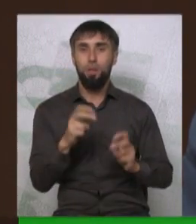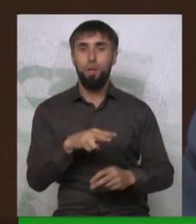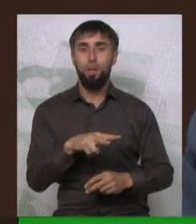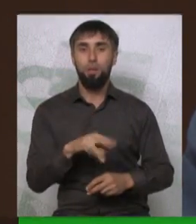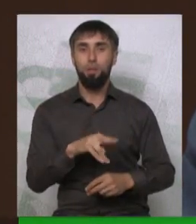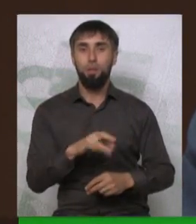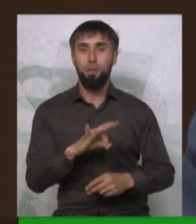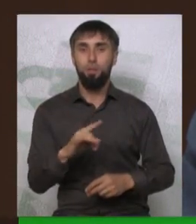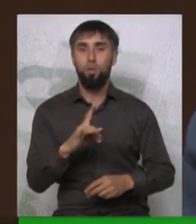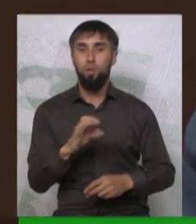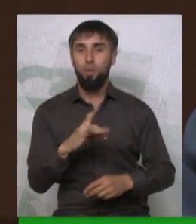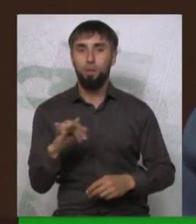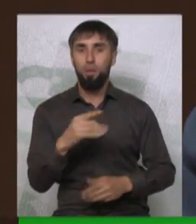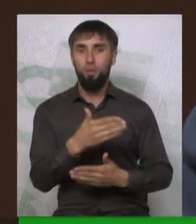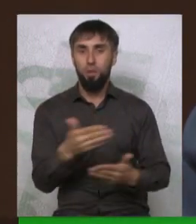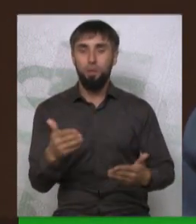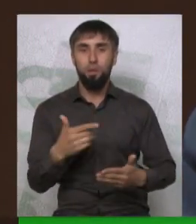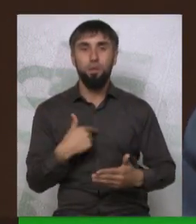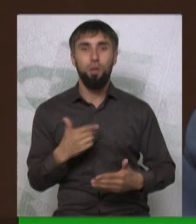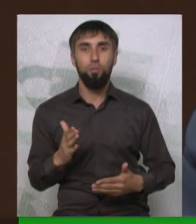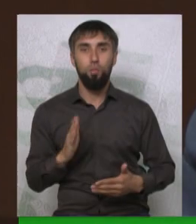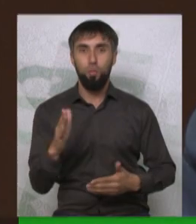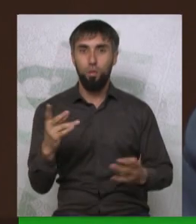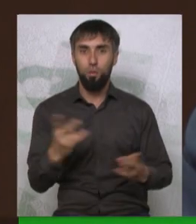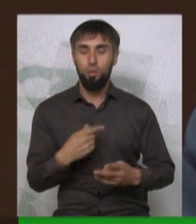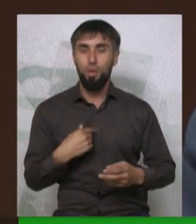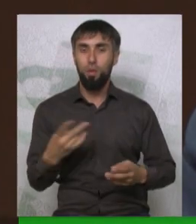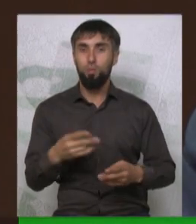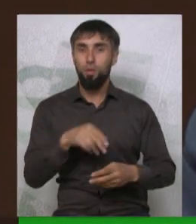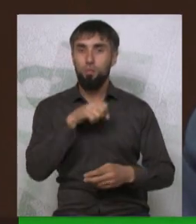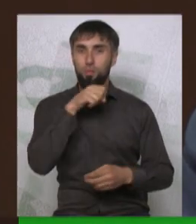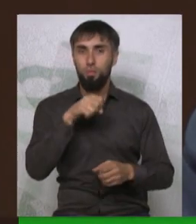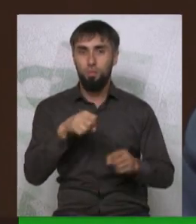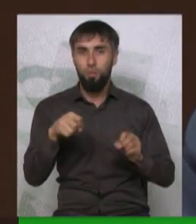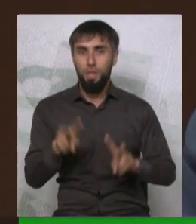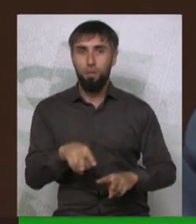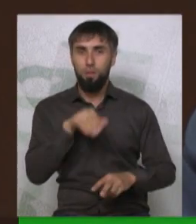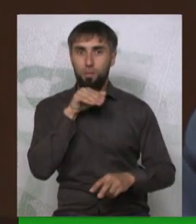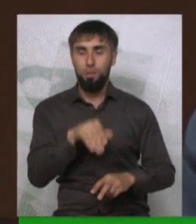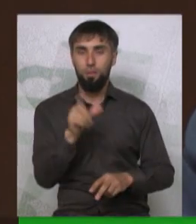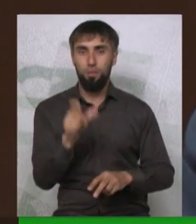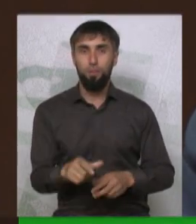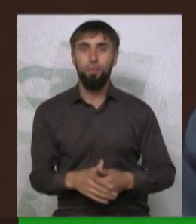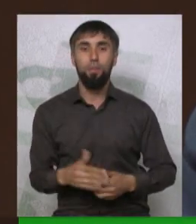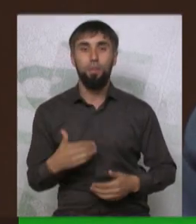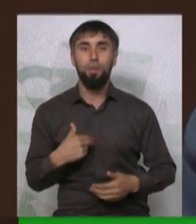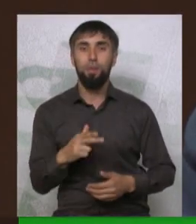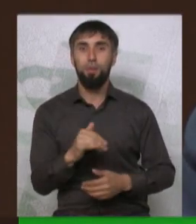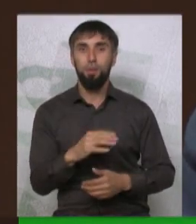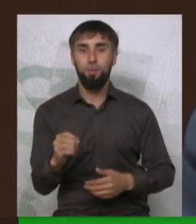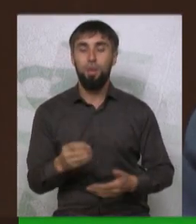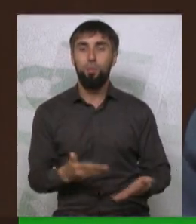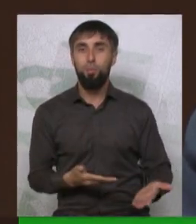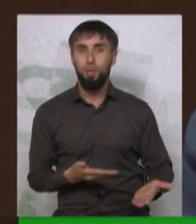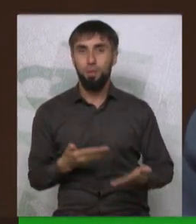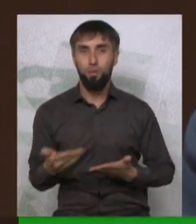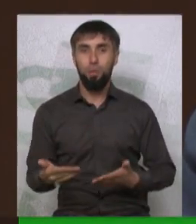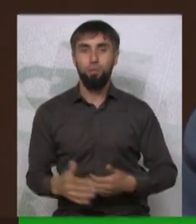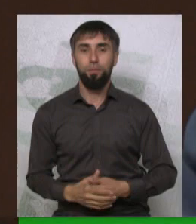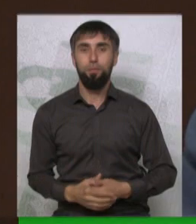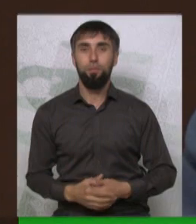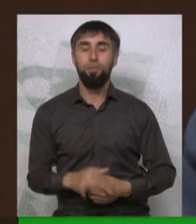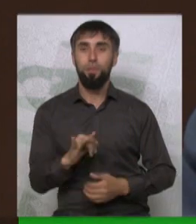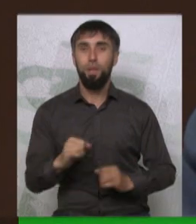вы, и перспектива была, и нам нужны специалисты. И мы даже приглашаем